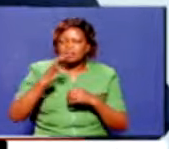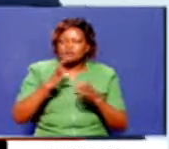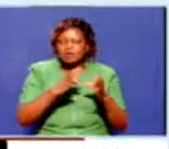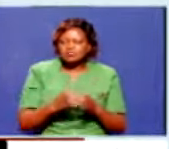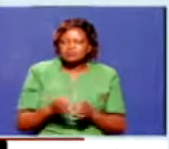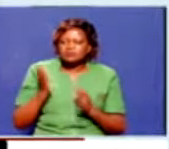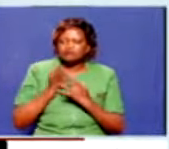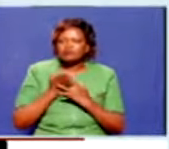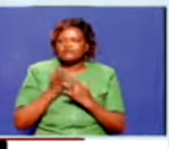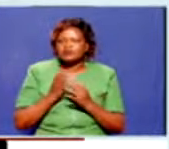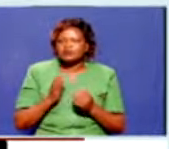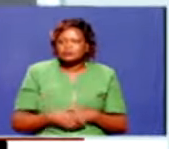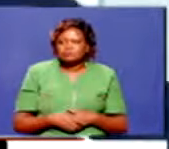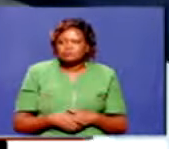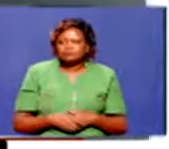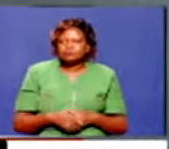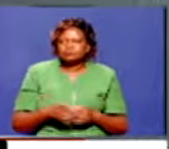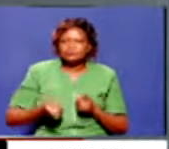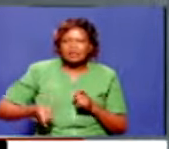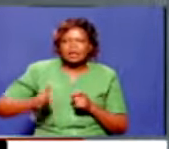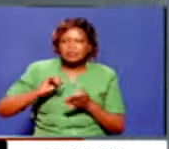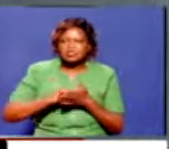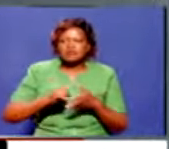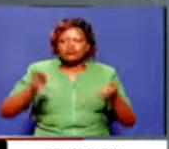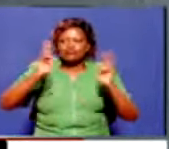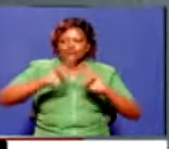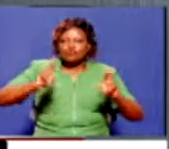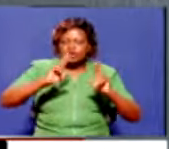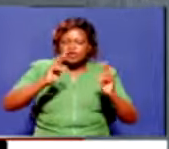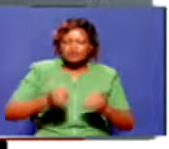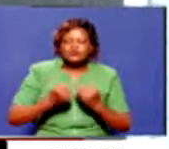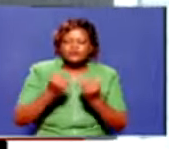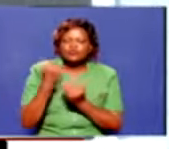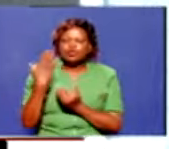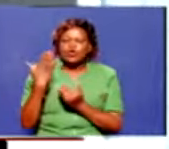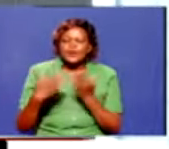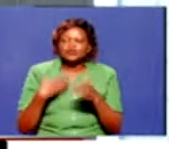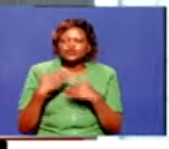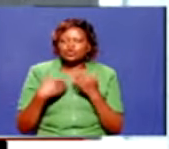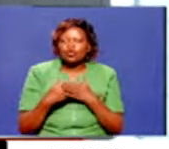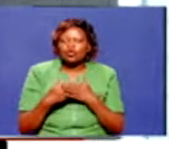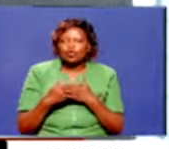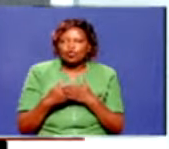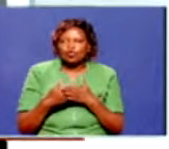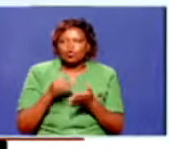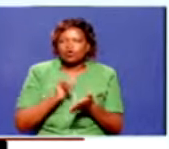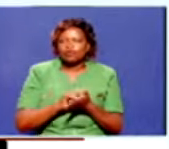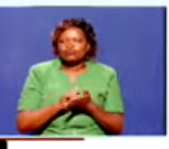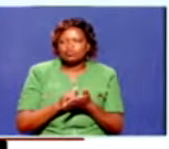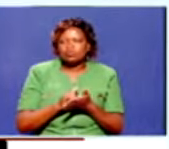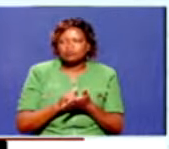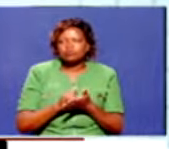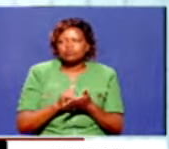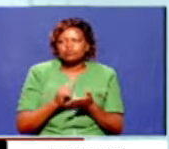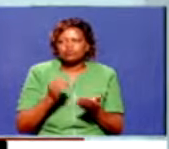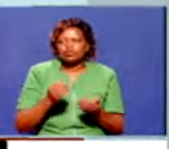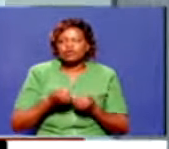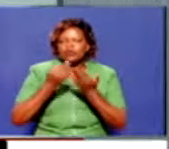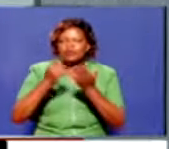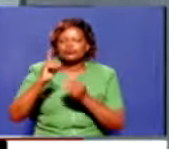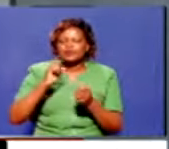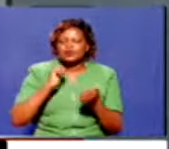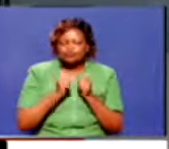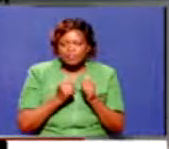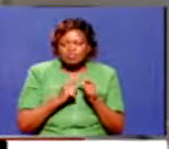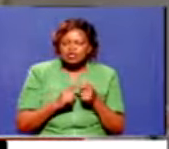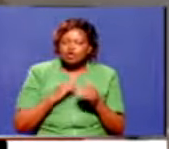interference. Aliongeza kuwa tayari wamewasilisha stakabadhi zote ambazo walitakiwa kuwasilisha kwa wizara hiyo, na